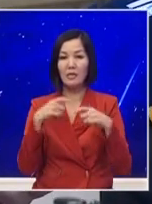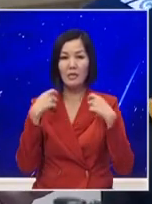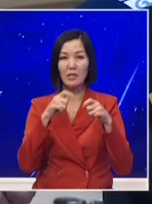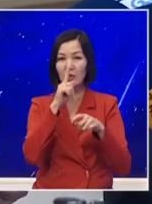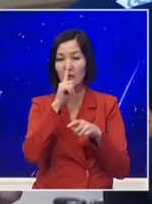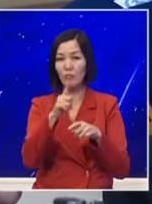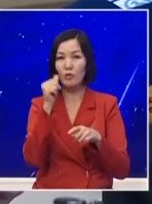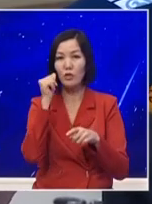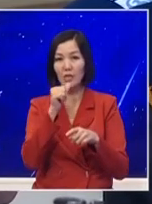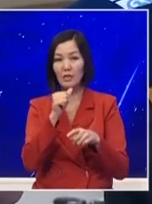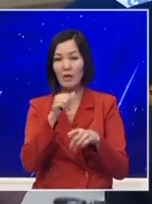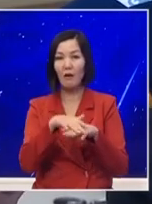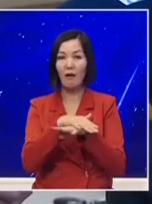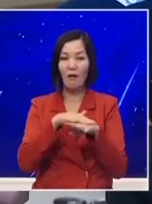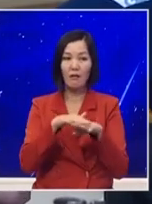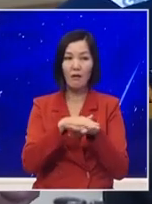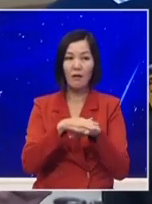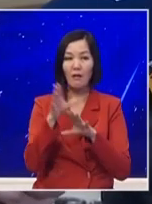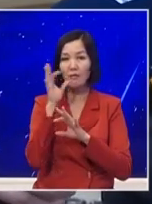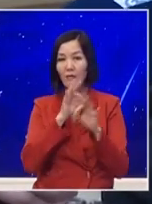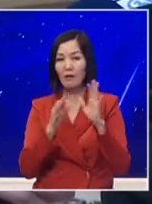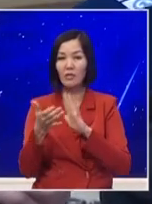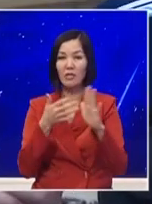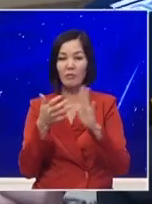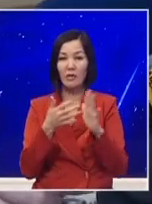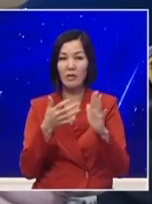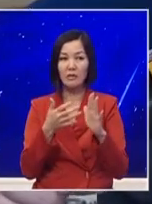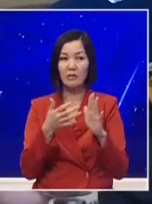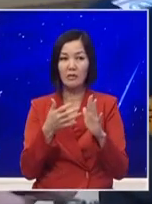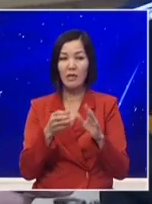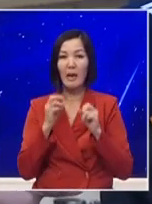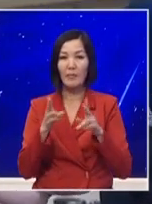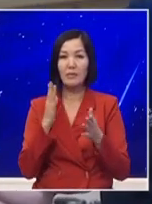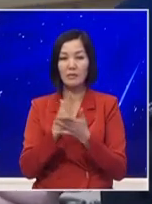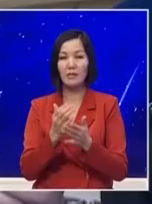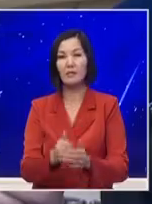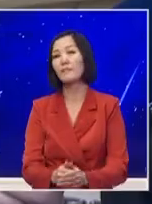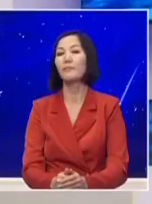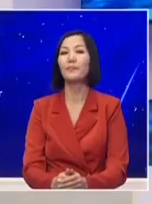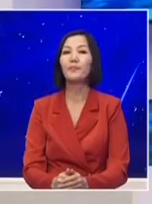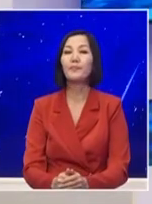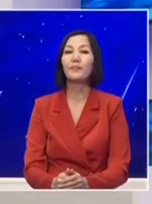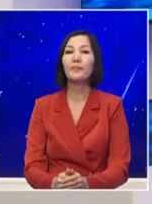ендеше ертен халыққа дәрі жетпей қалатын несі бар, қауіпі бар.